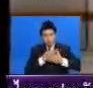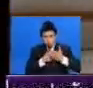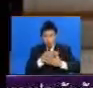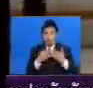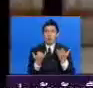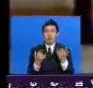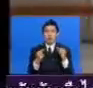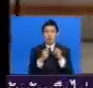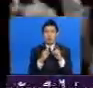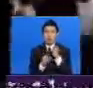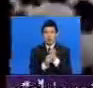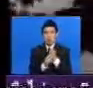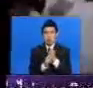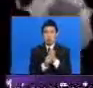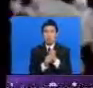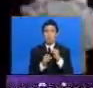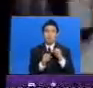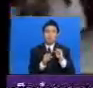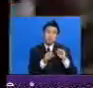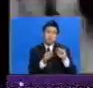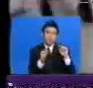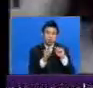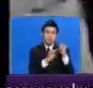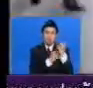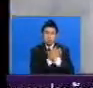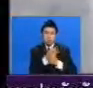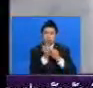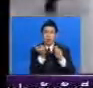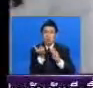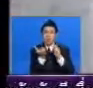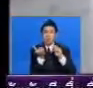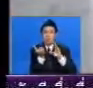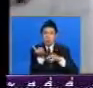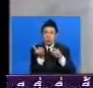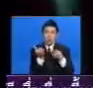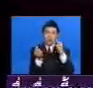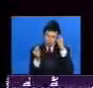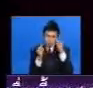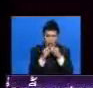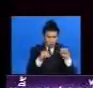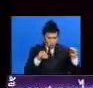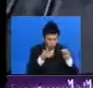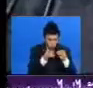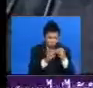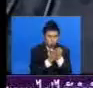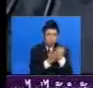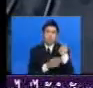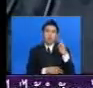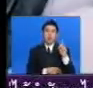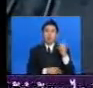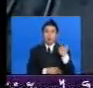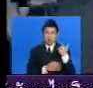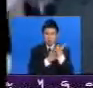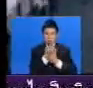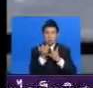ชื่อมเข้ากับจีนและอินเดียจะช่วยให้ประเทศในอาเซียนที่มีพรมแดนเชื่อมติดกับ2ประเทศนี้ได้ประโยชน์ส่วนประเทศในอ